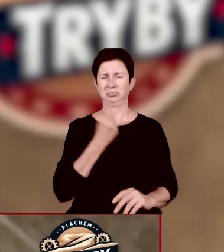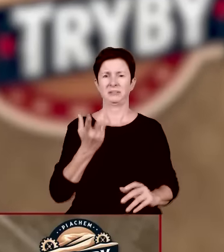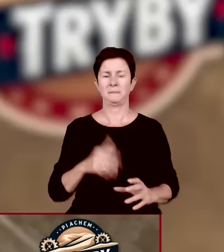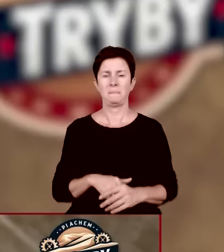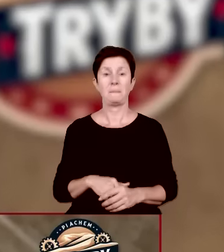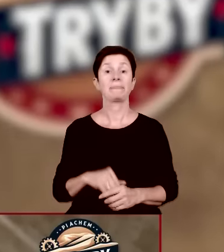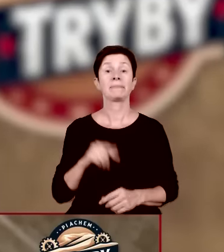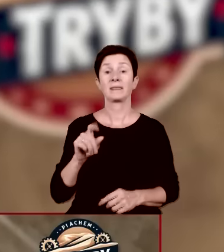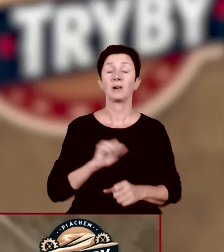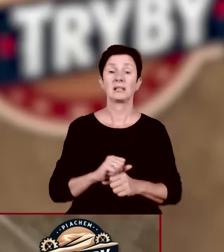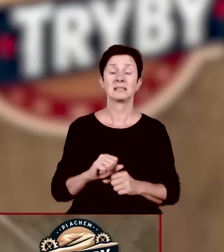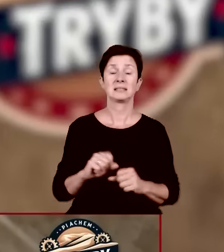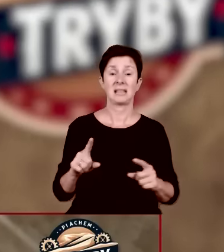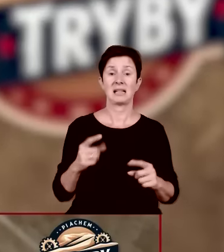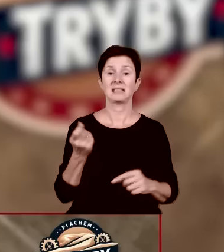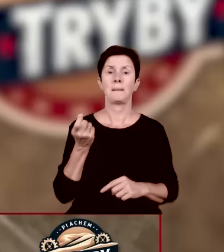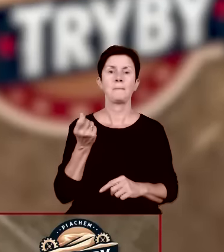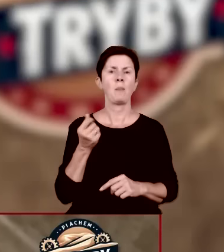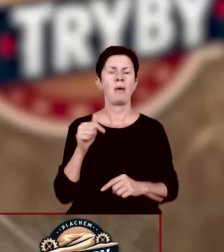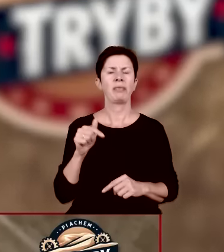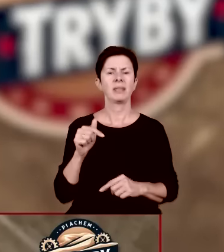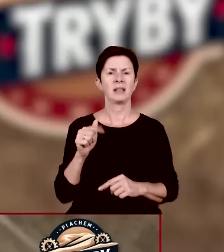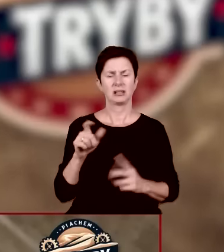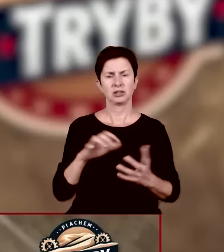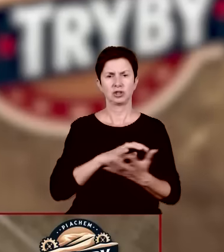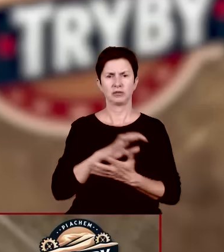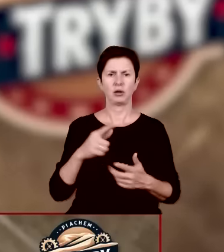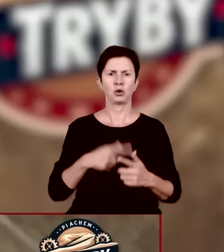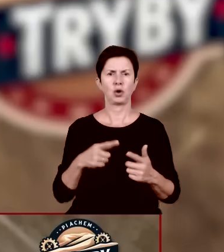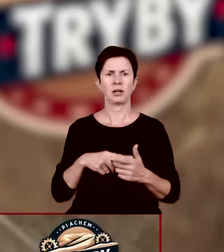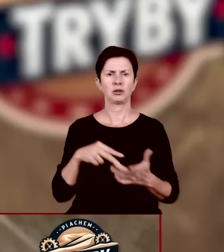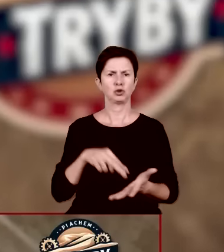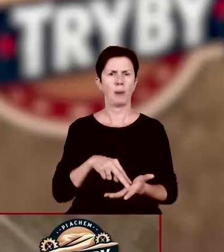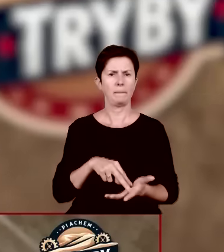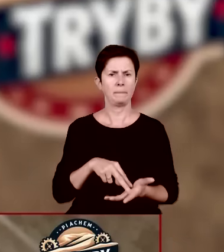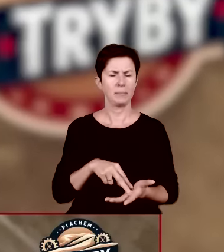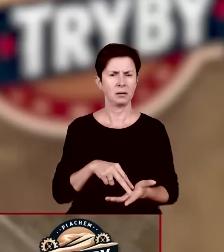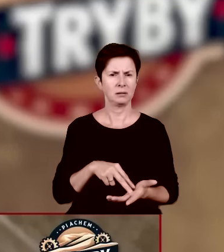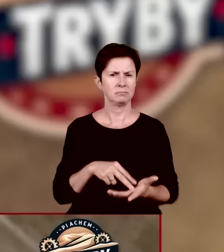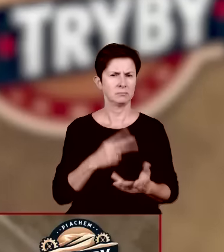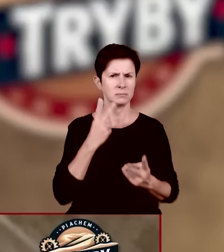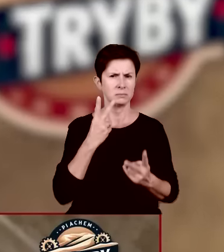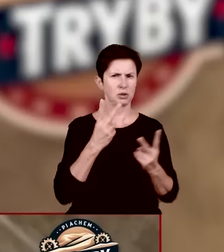moment, w którym świat się trochę zatrzymał i chyba trochę zauważył,